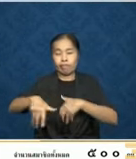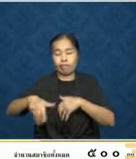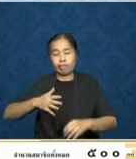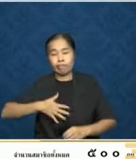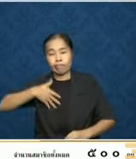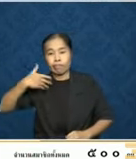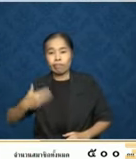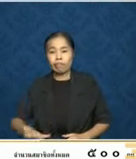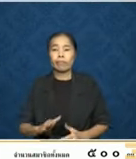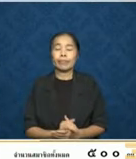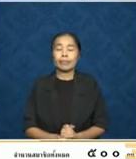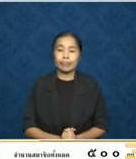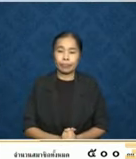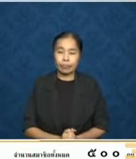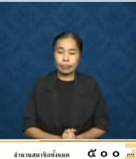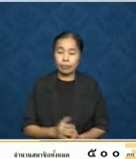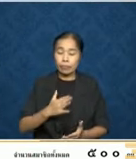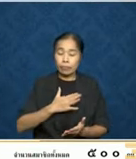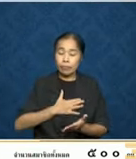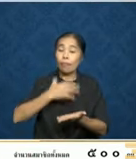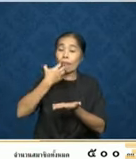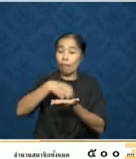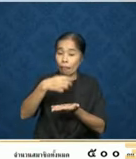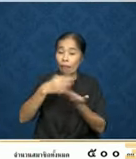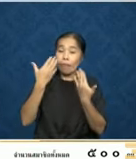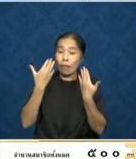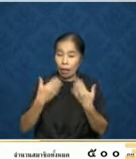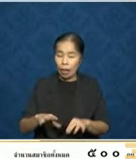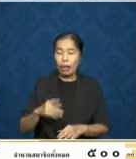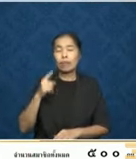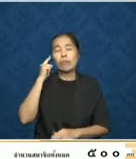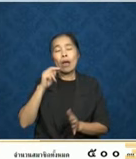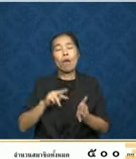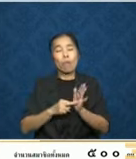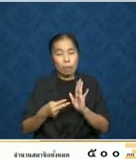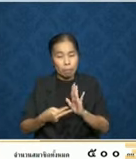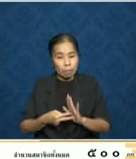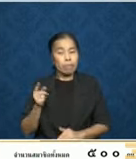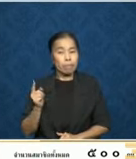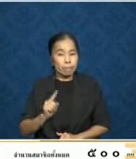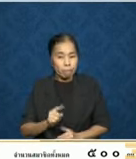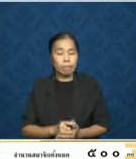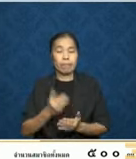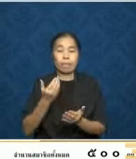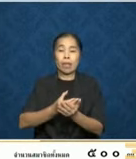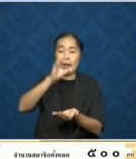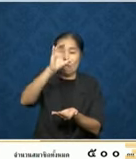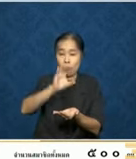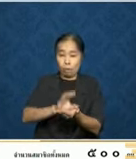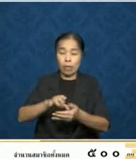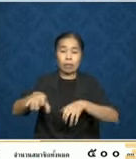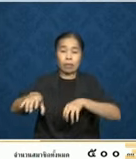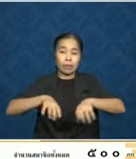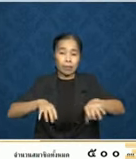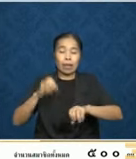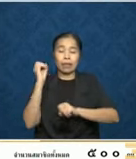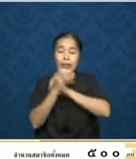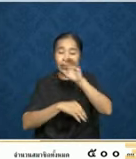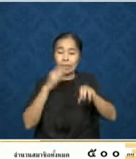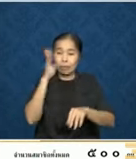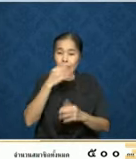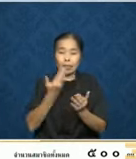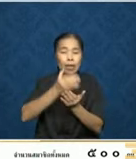ครับจากที่กล่าวมาข้างต้นครับผมจึงแสดงให้เห็นว่างบประมาณในการบริหารจัดการขยะที่ไ